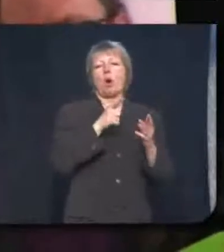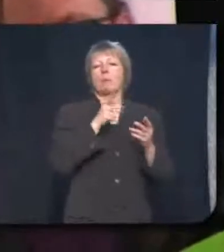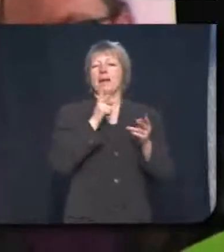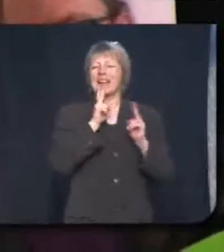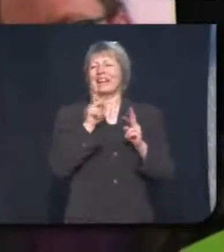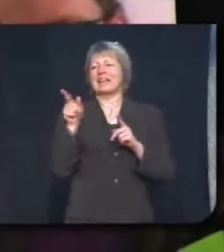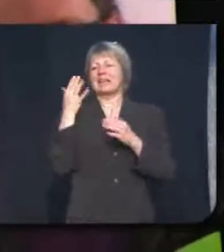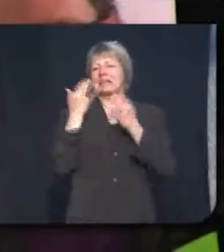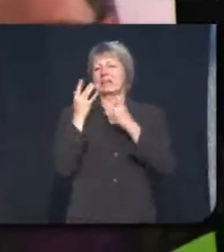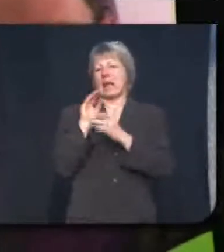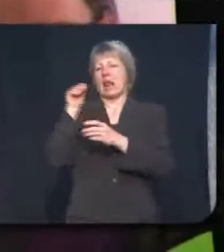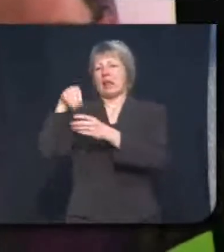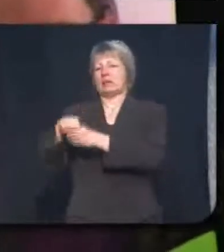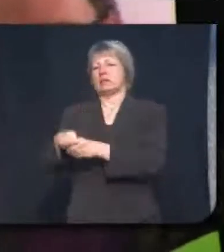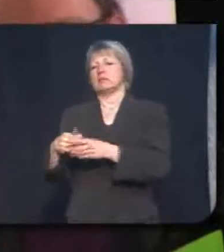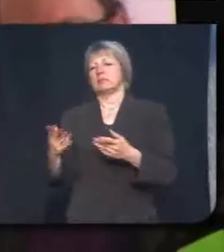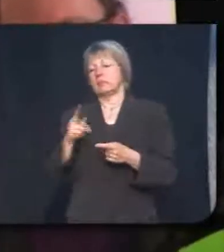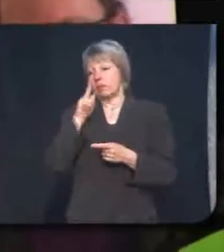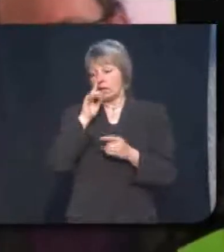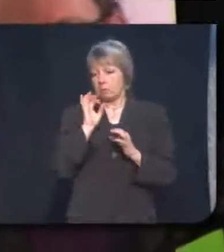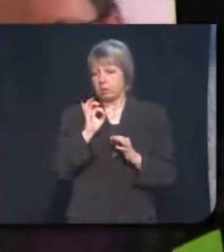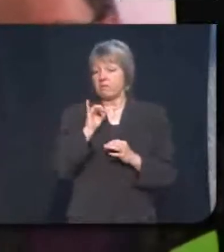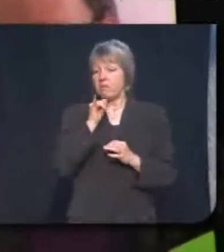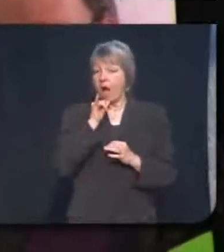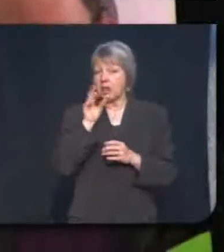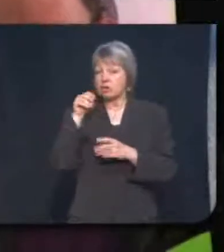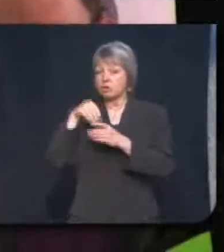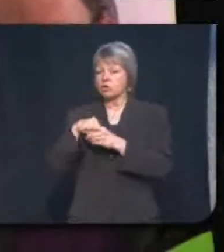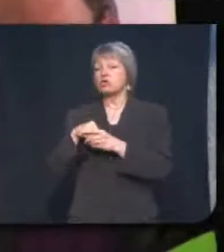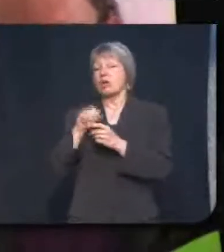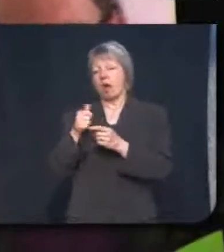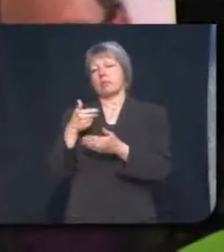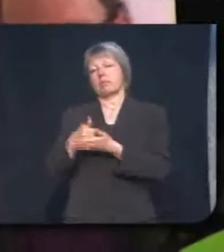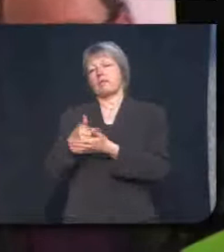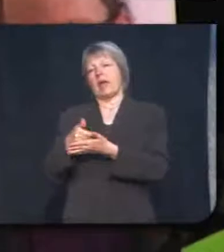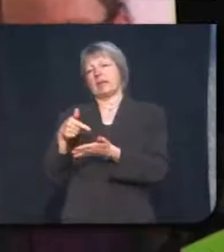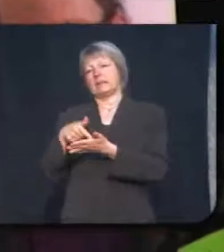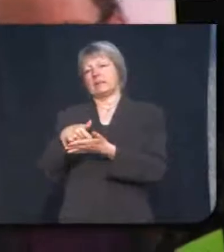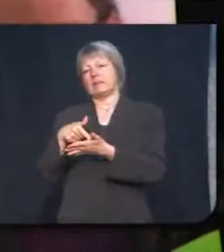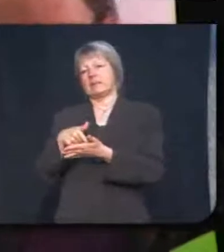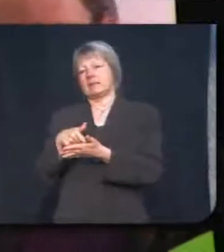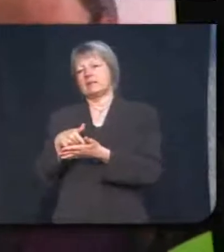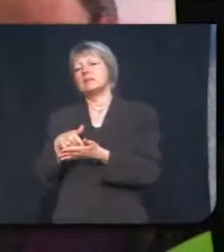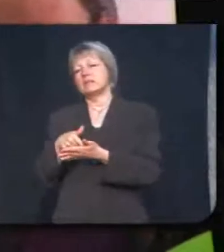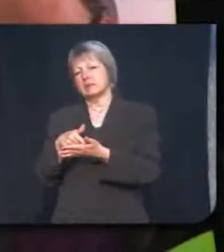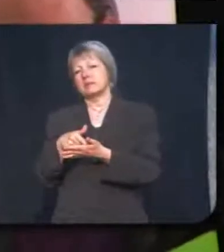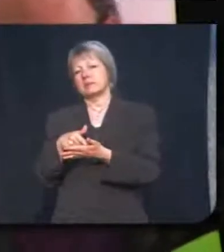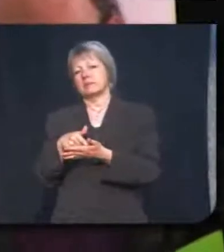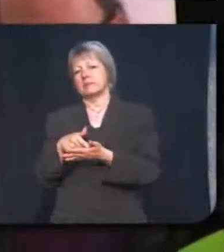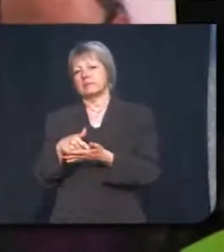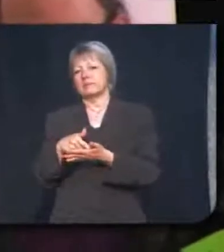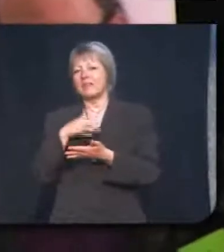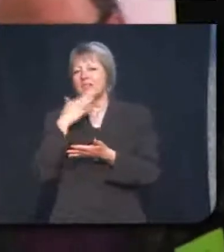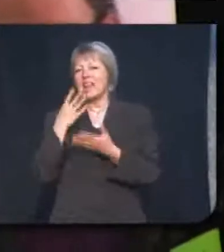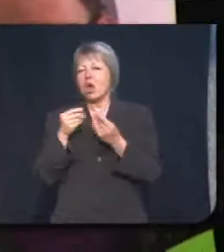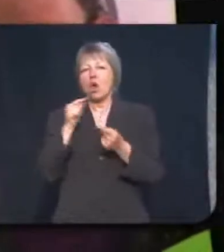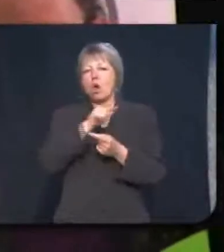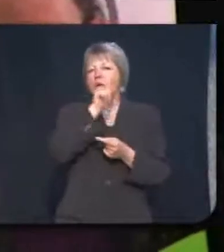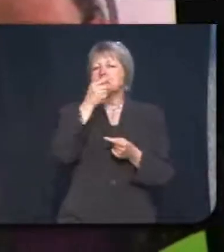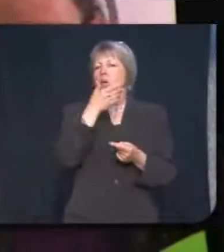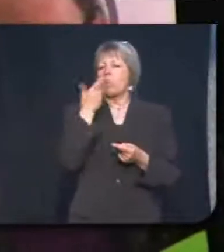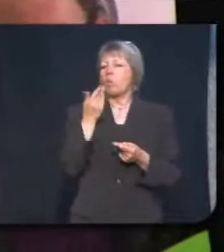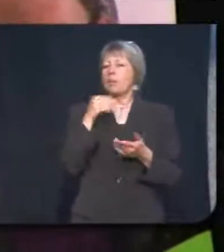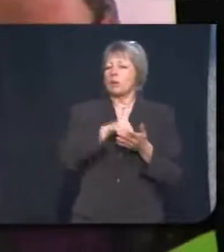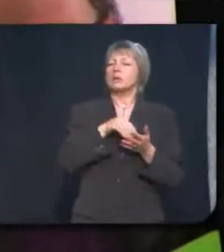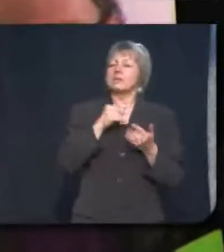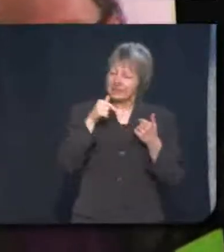Falle dessen dass es falsche fast wurde auch nachweisen kann das ist falsch was würde das würde bei vielen Lösungen nicht berücksichtigt und das haben wir hier auch